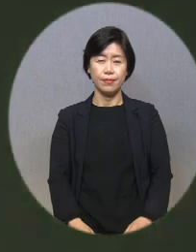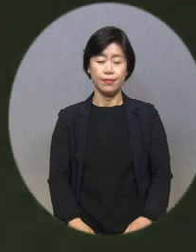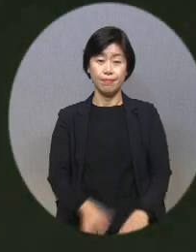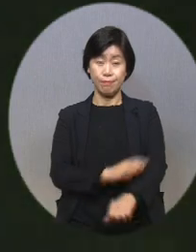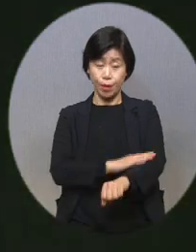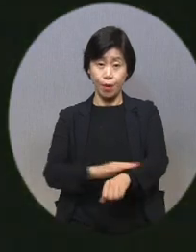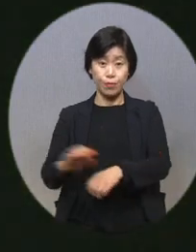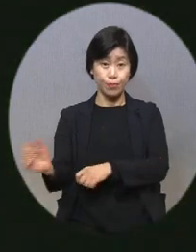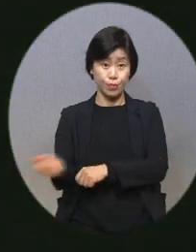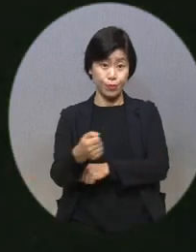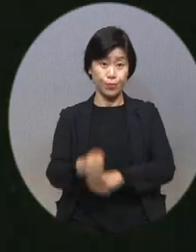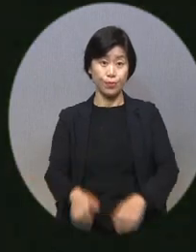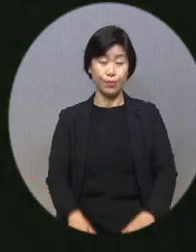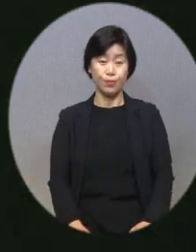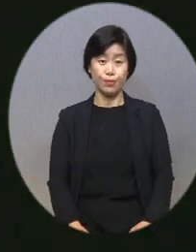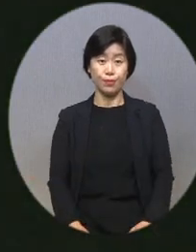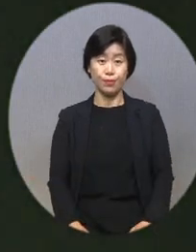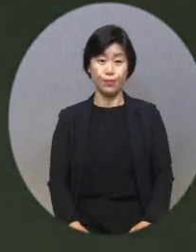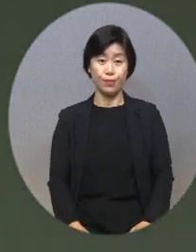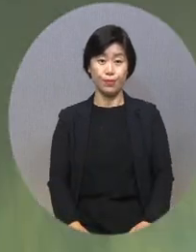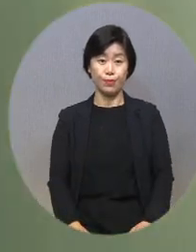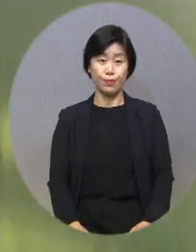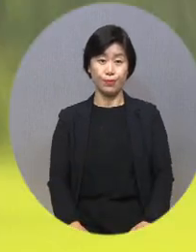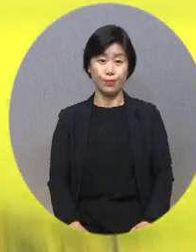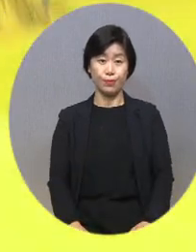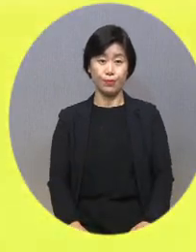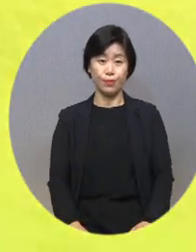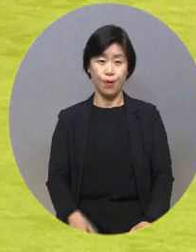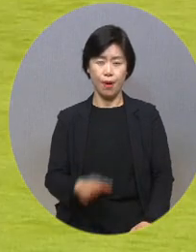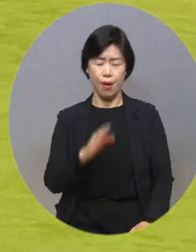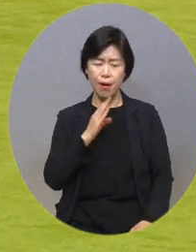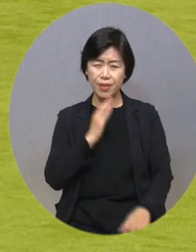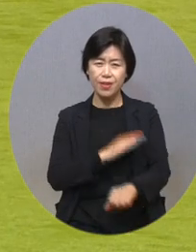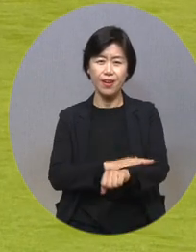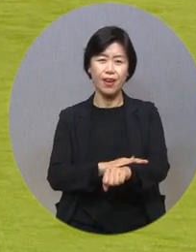굿샷! 됐었나? 와 진짜 너무 잘 친다.